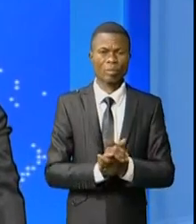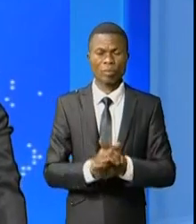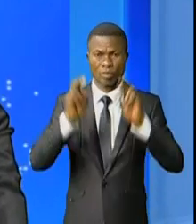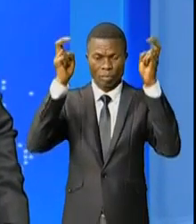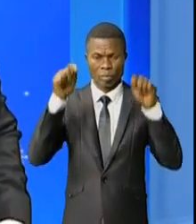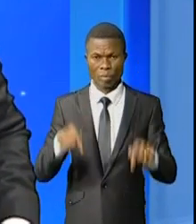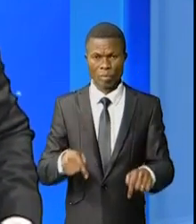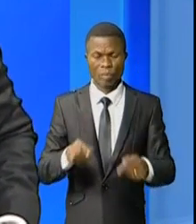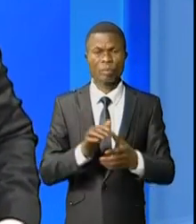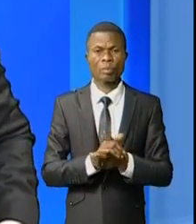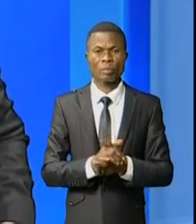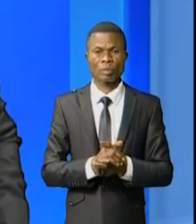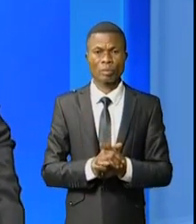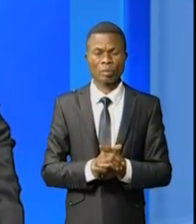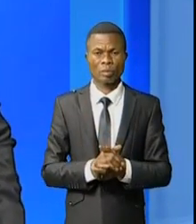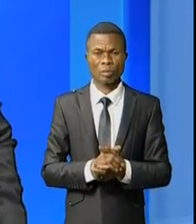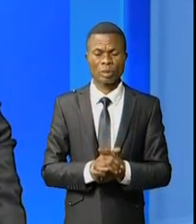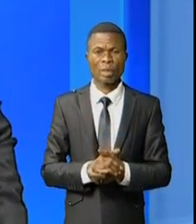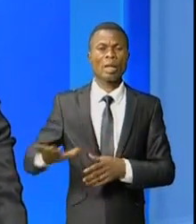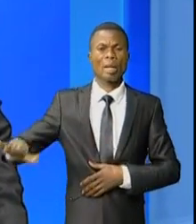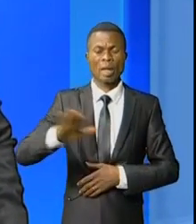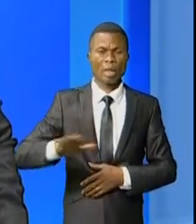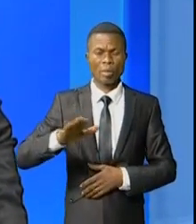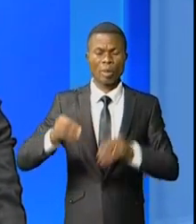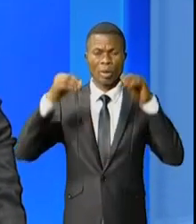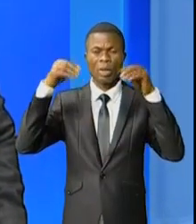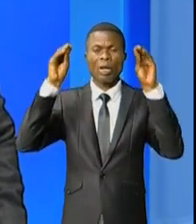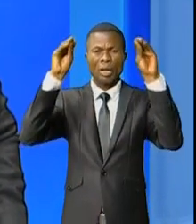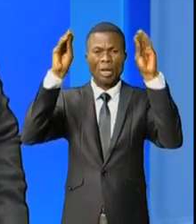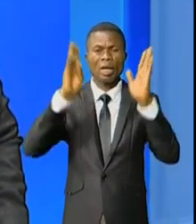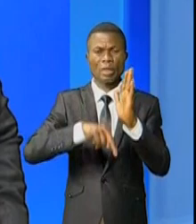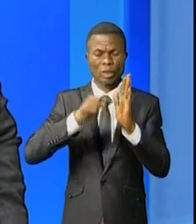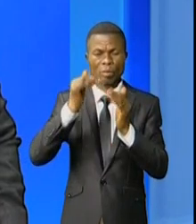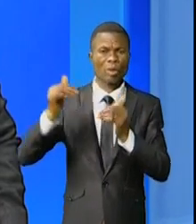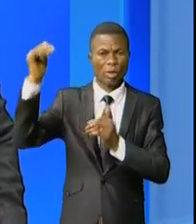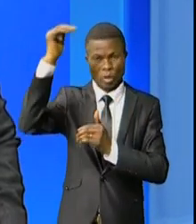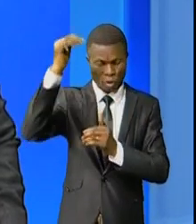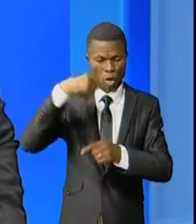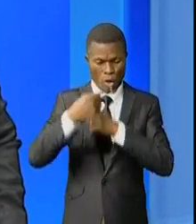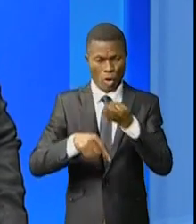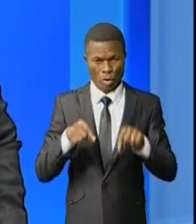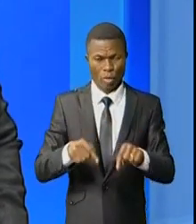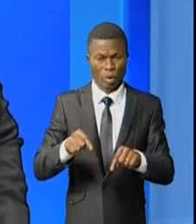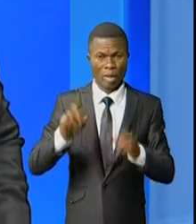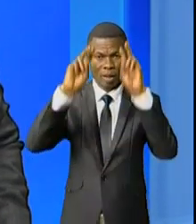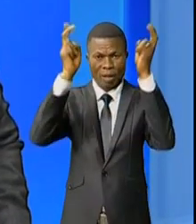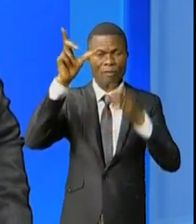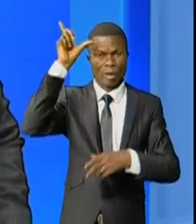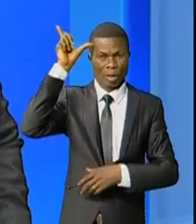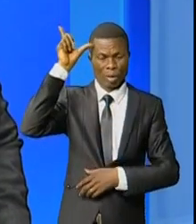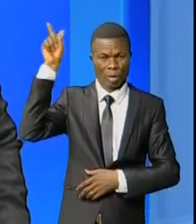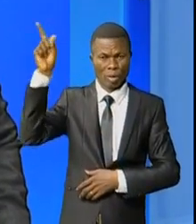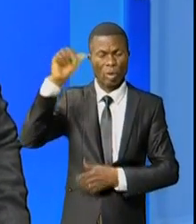de ce journal, les états généraux de l'enseignement supérieur et universitaire ont ouvert leurs portes aujourd'hui à Lubumbashi.